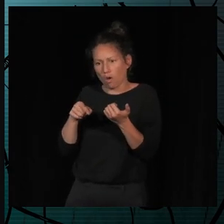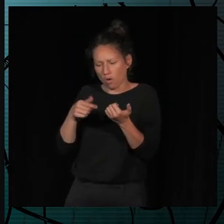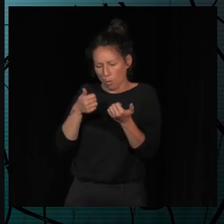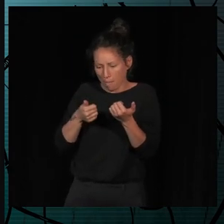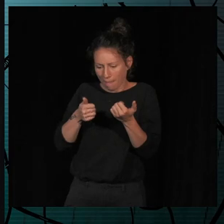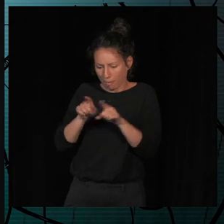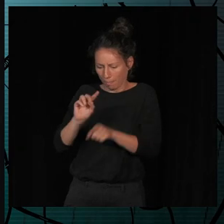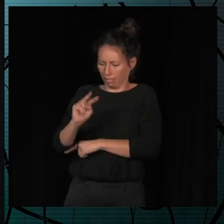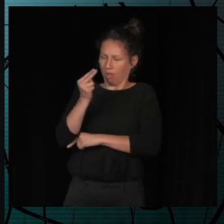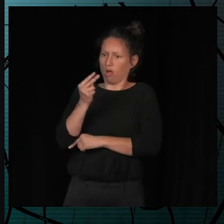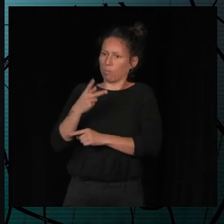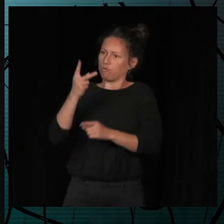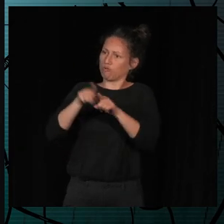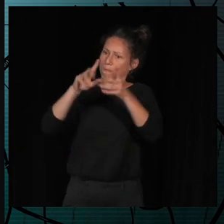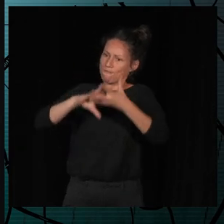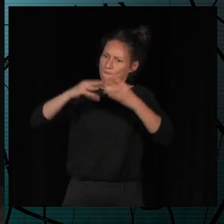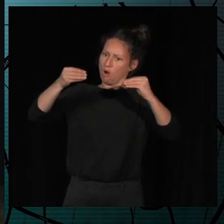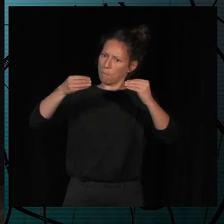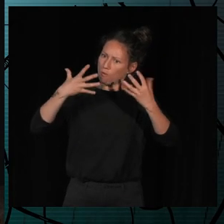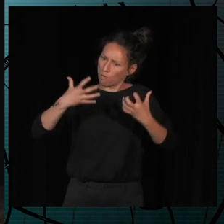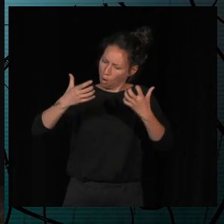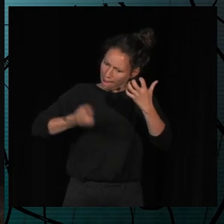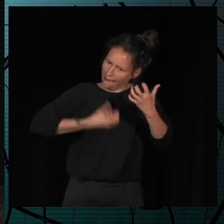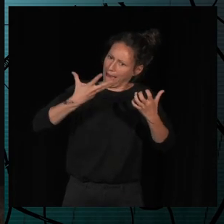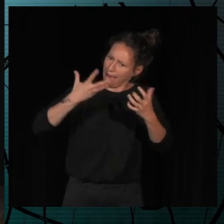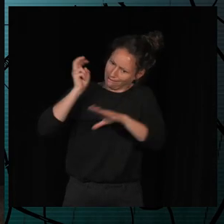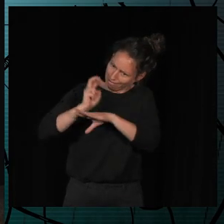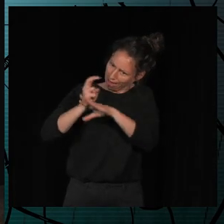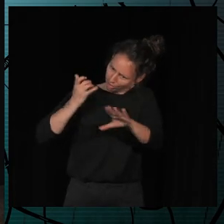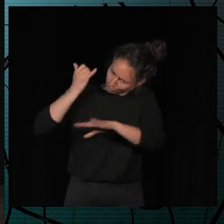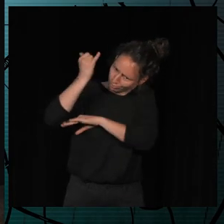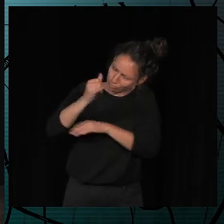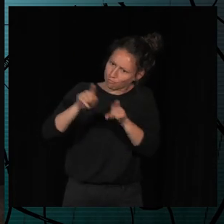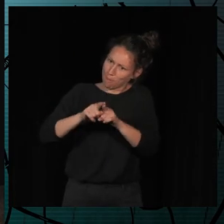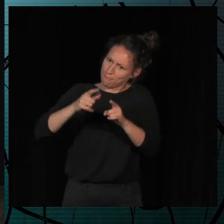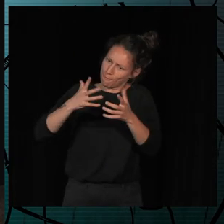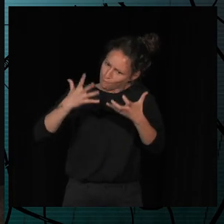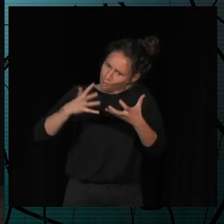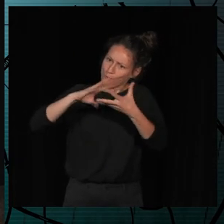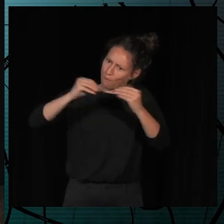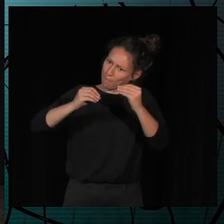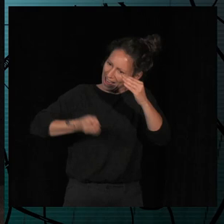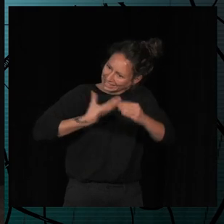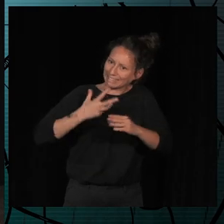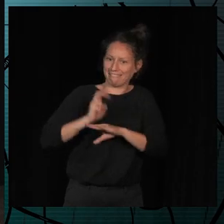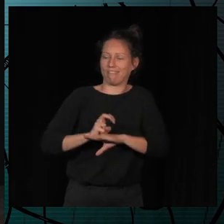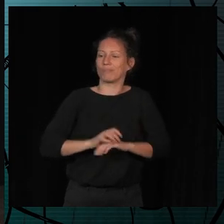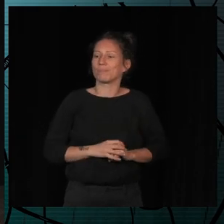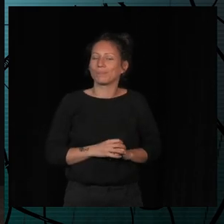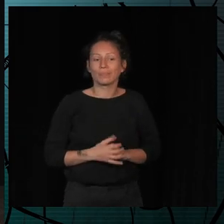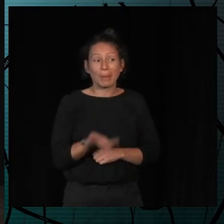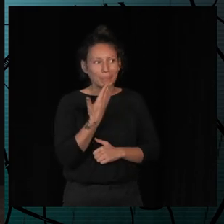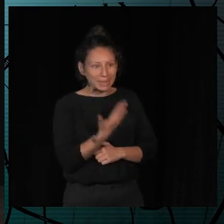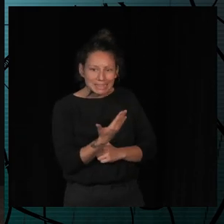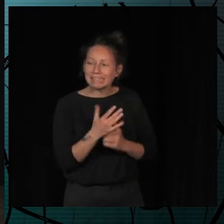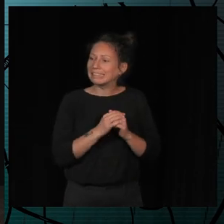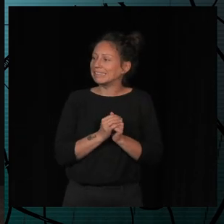crois que c'est important de garder cette forme d'exigence merci dernière petite intervention avant qu'on donne la parole à la salle